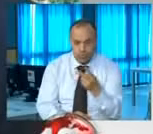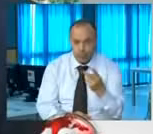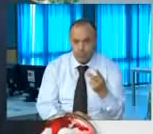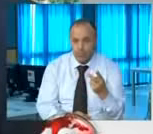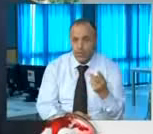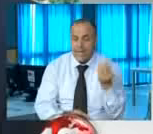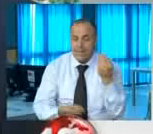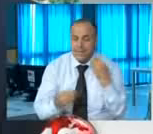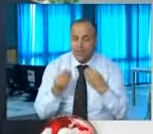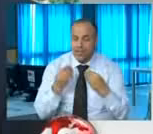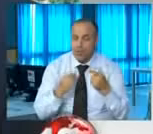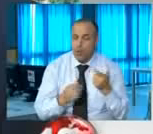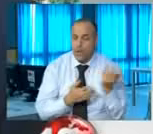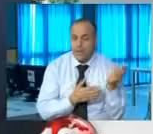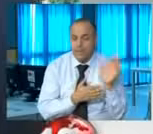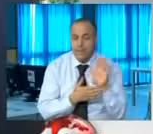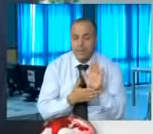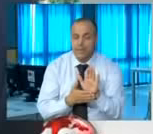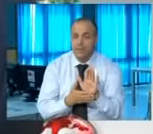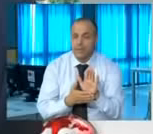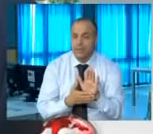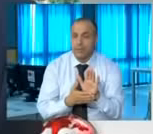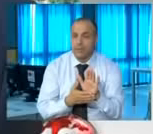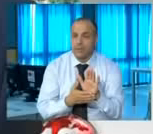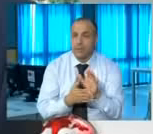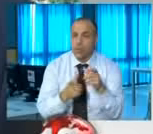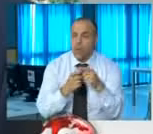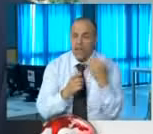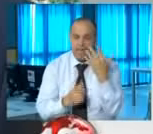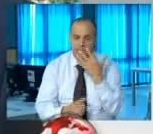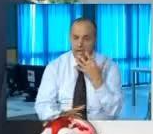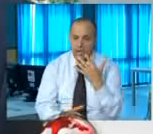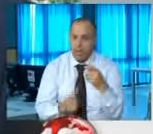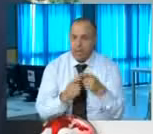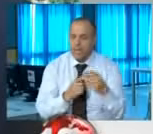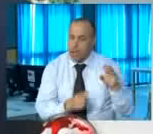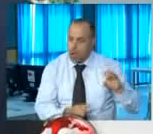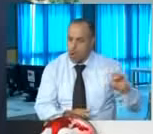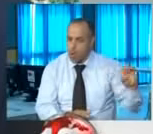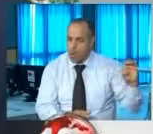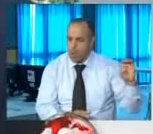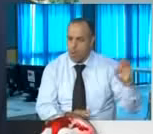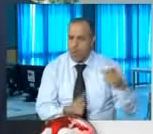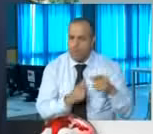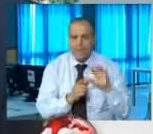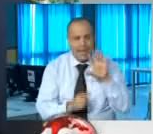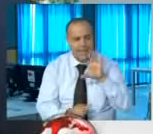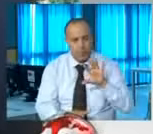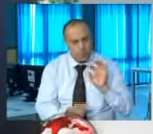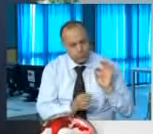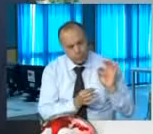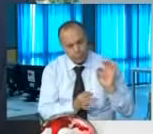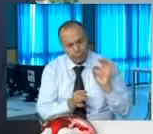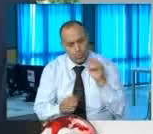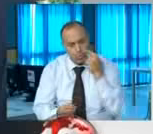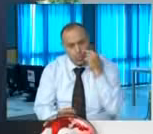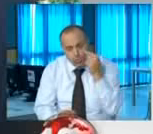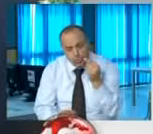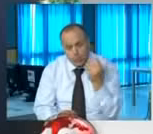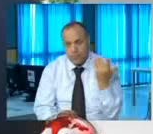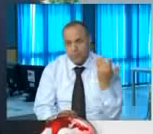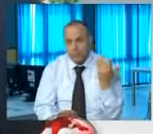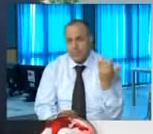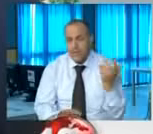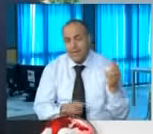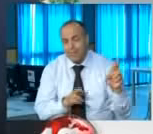تجارب سيتم تقديمها في بلدان إفريقية، في بلدان أوروبوية، في بلدان آسيوية، ستكون مرجع